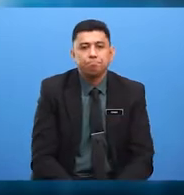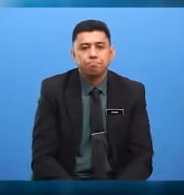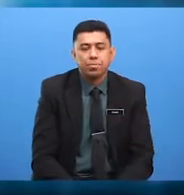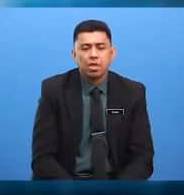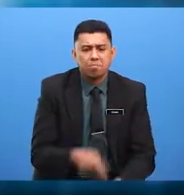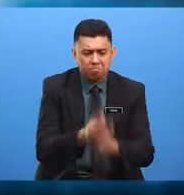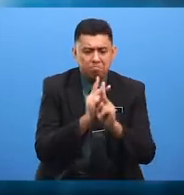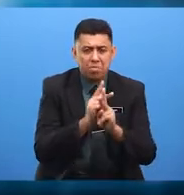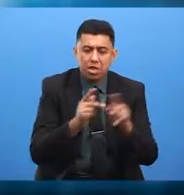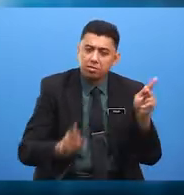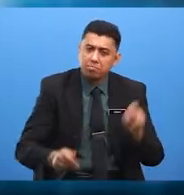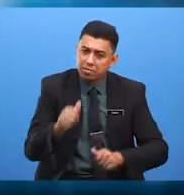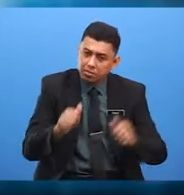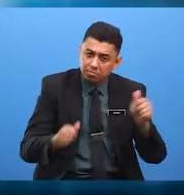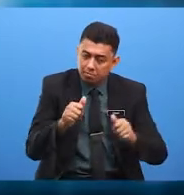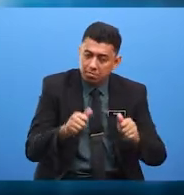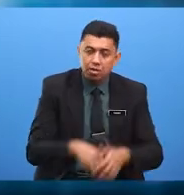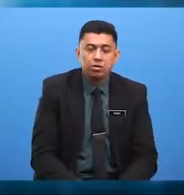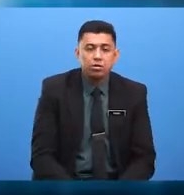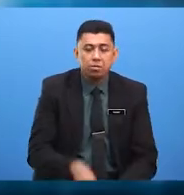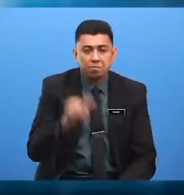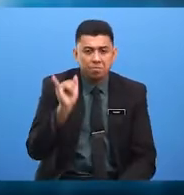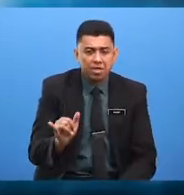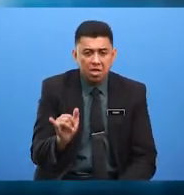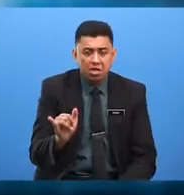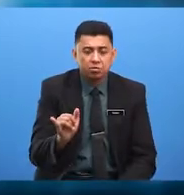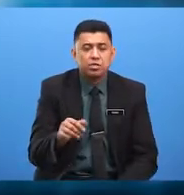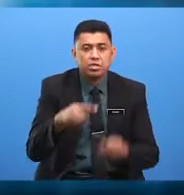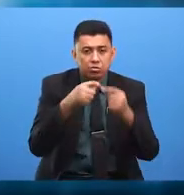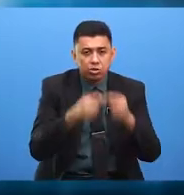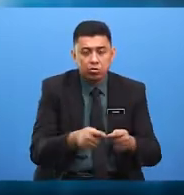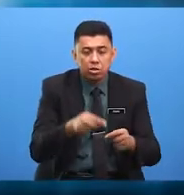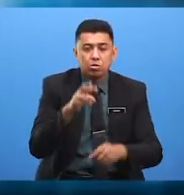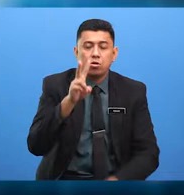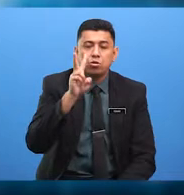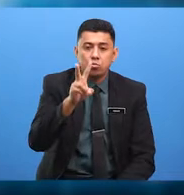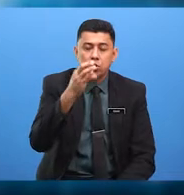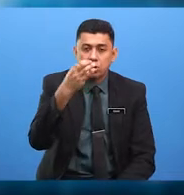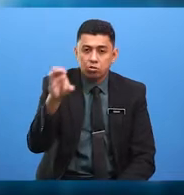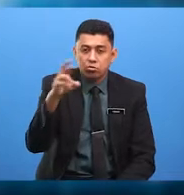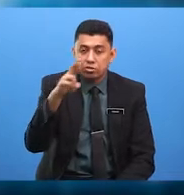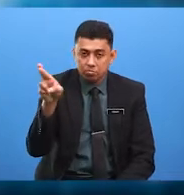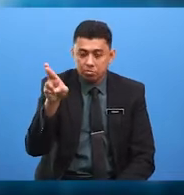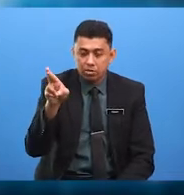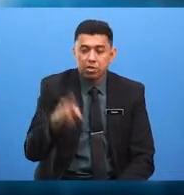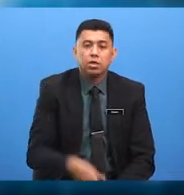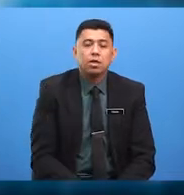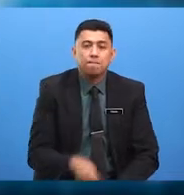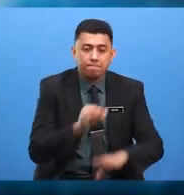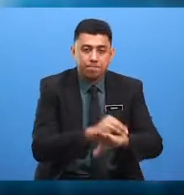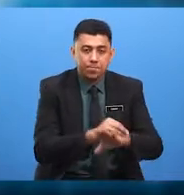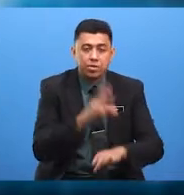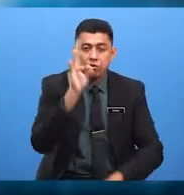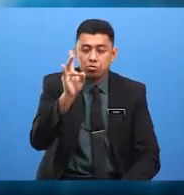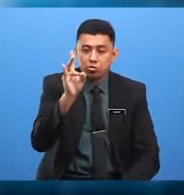kendaraan kadar pinjaman maksimum yang ditetapkan elah rm200 ribu untuk tempoh pinjaman